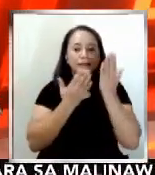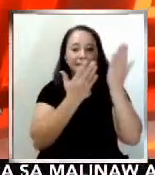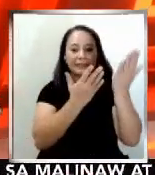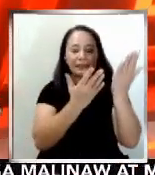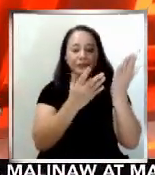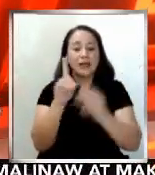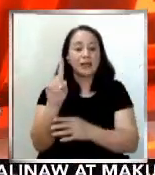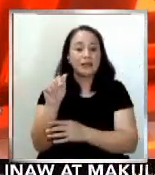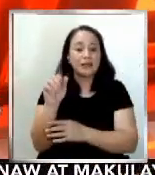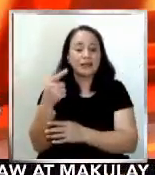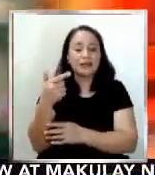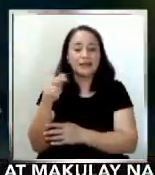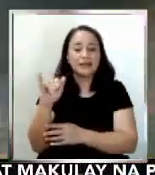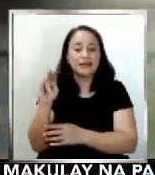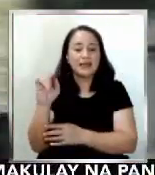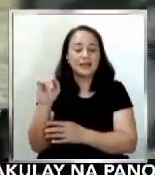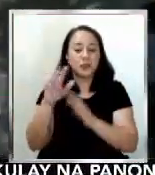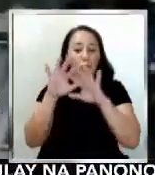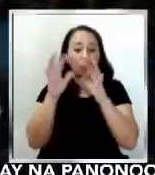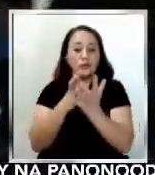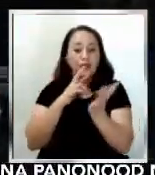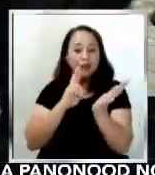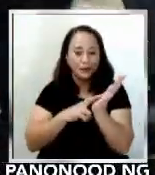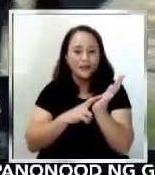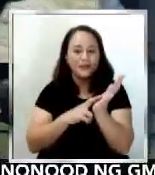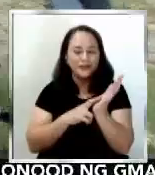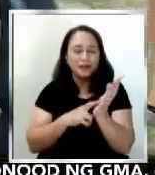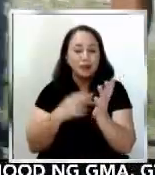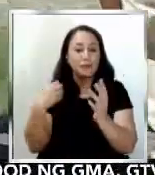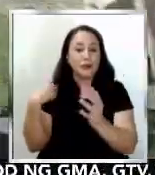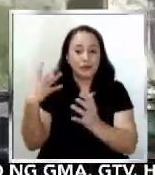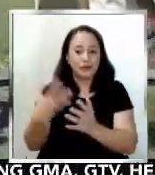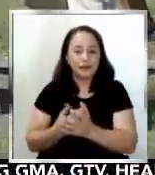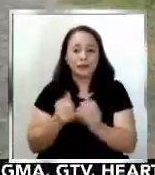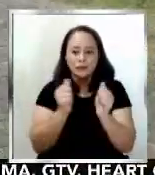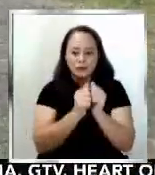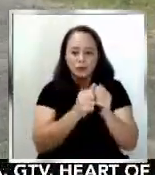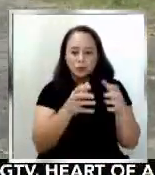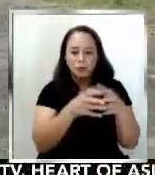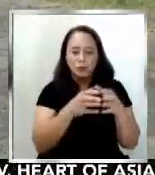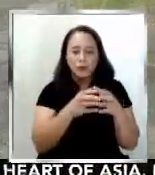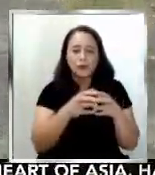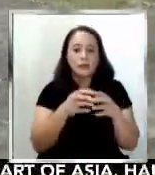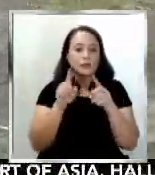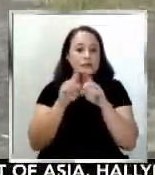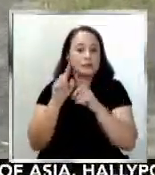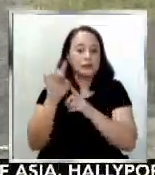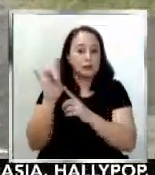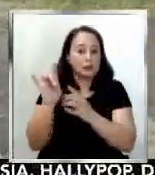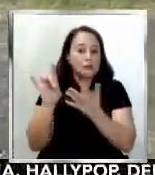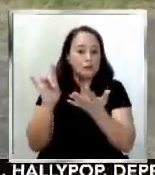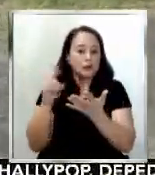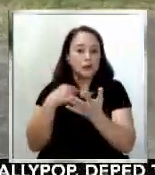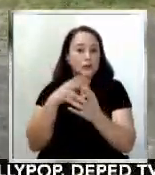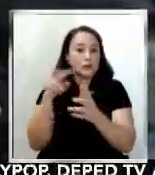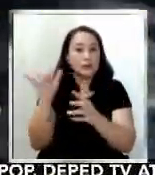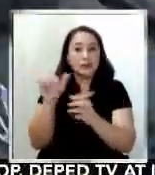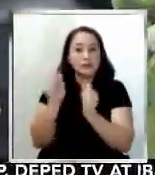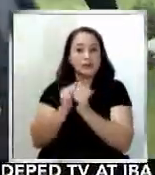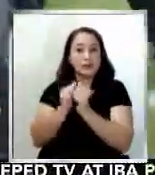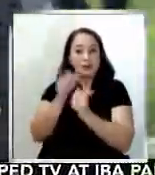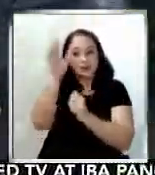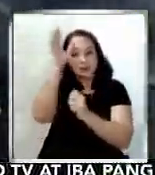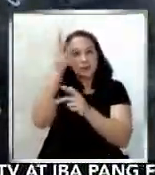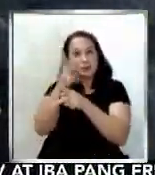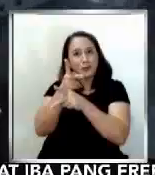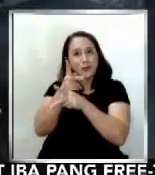World Record para maging opisyal ito. Bukod sa mga kasamahan sa kanyang kumpanyang Star 8, sinaksihan din ng kanyang ama ang world record attempt. Noong